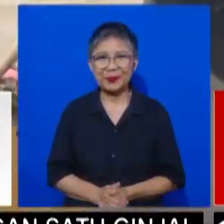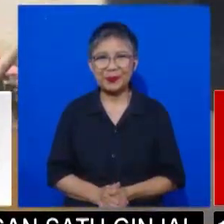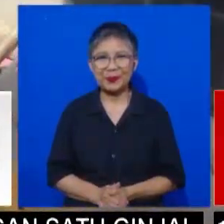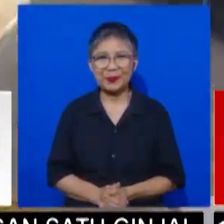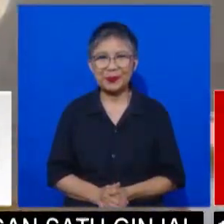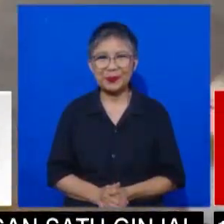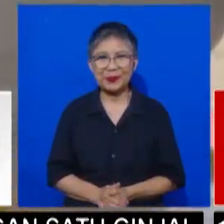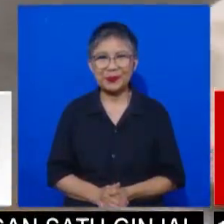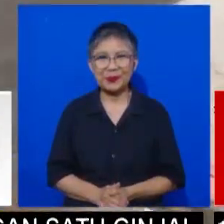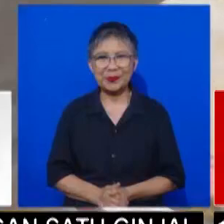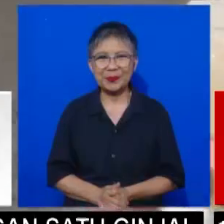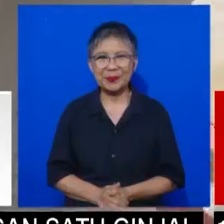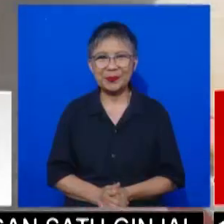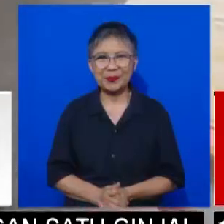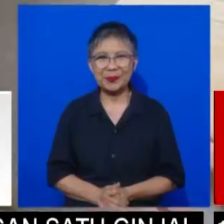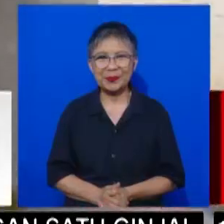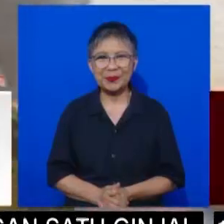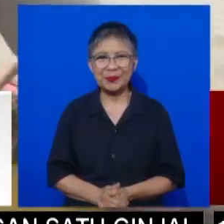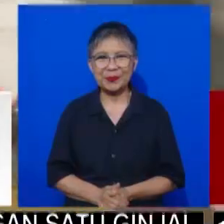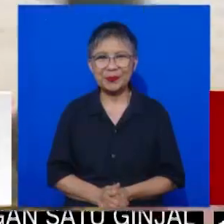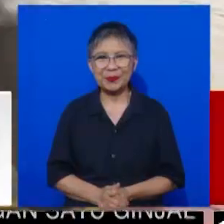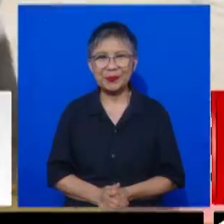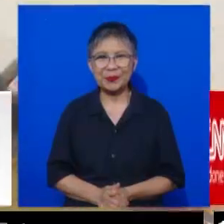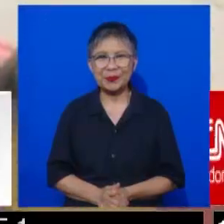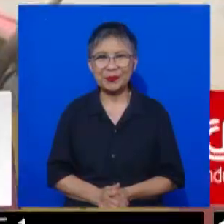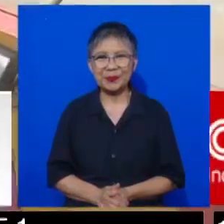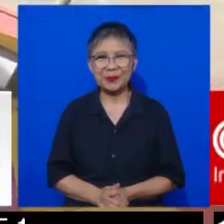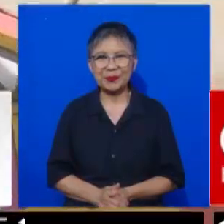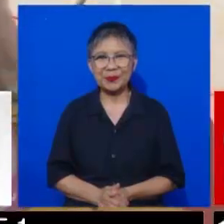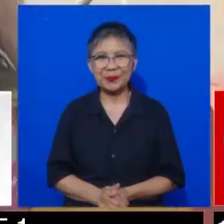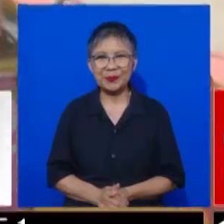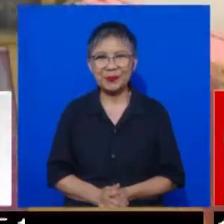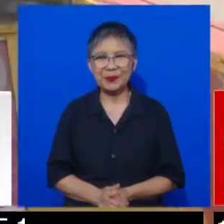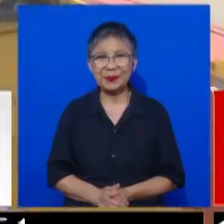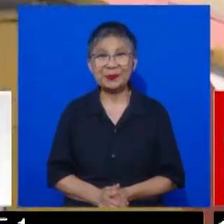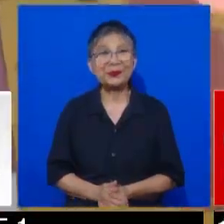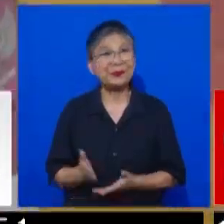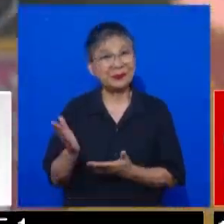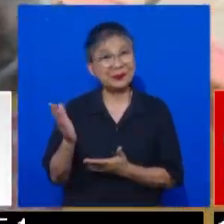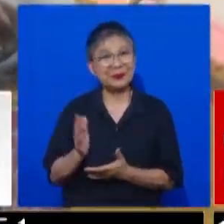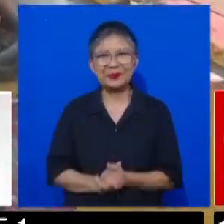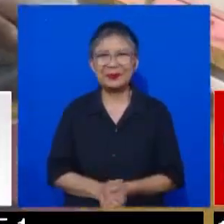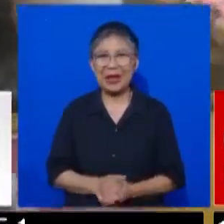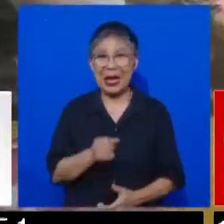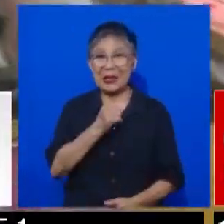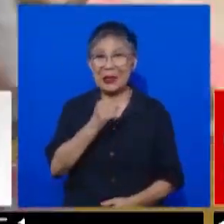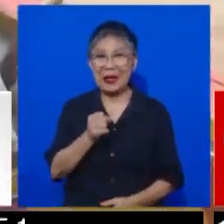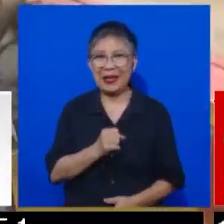Oke.